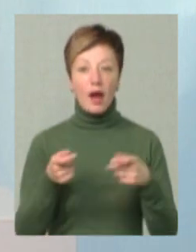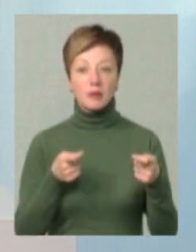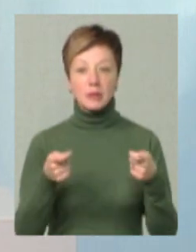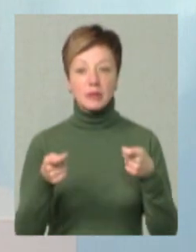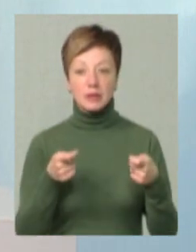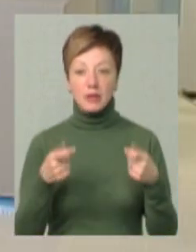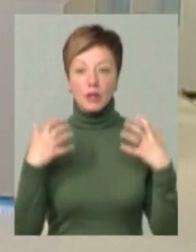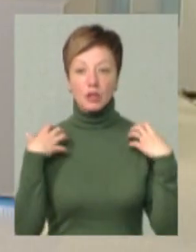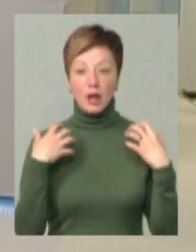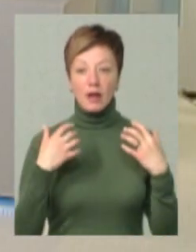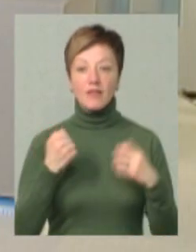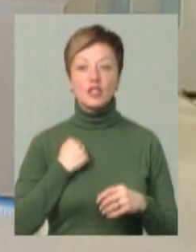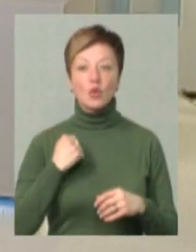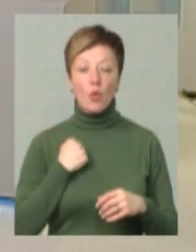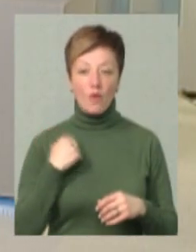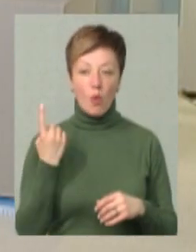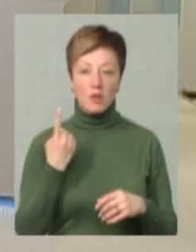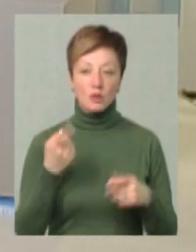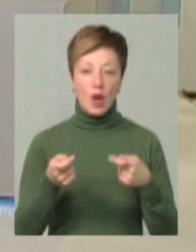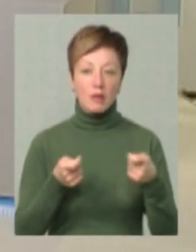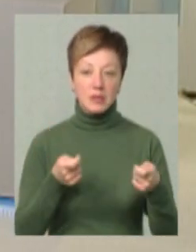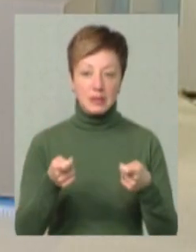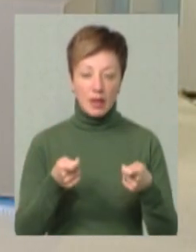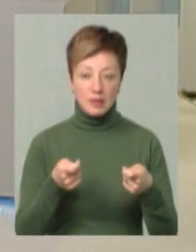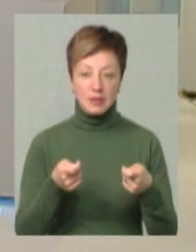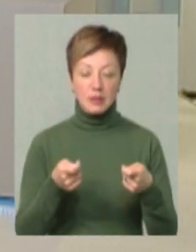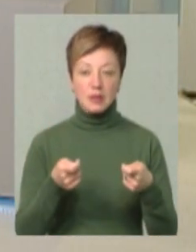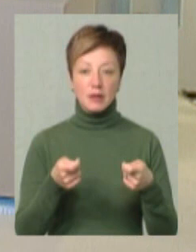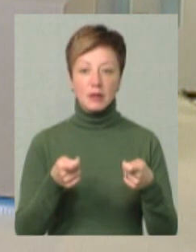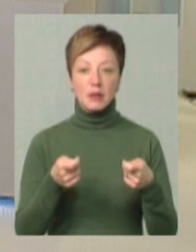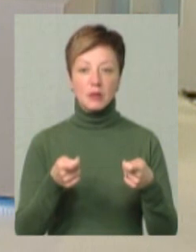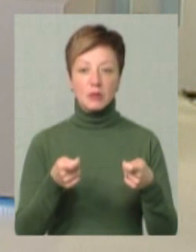то начальник обласної військової адміністрації,